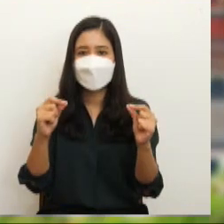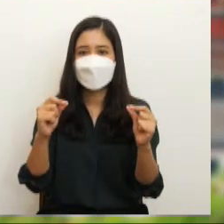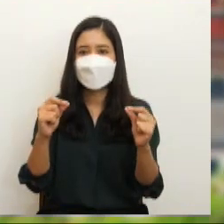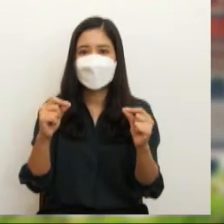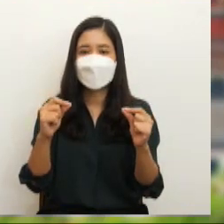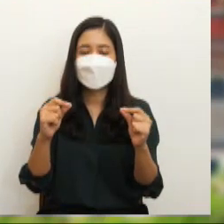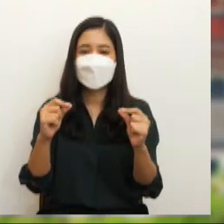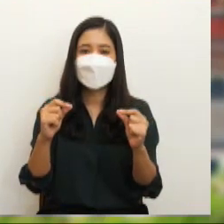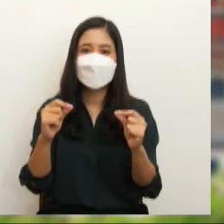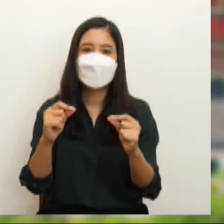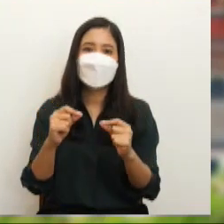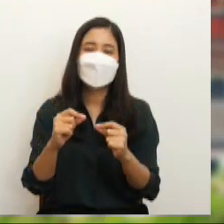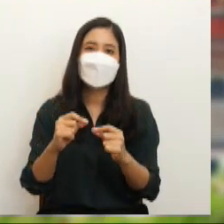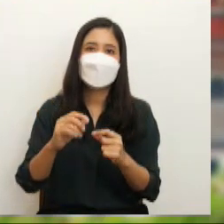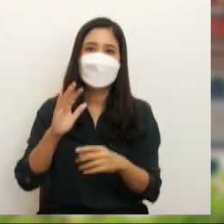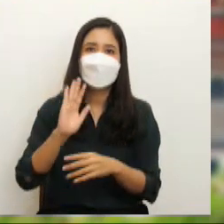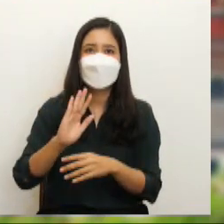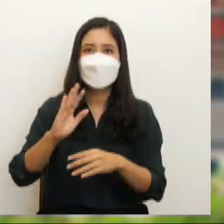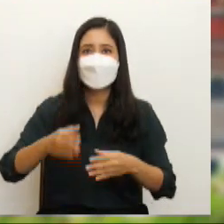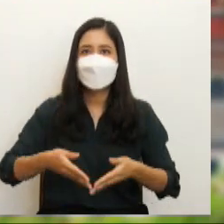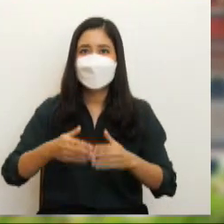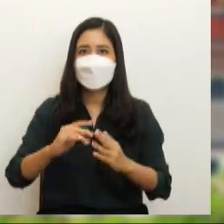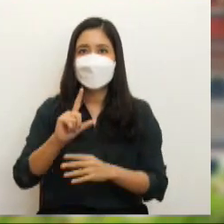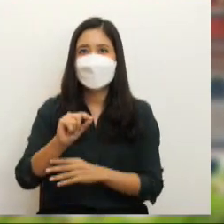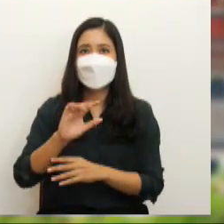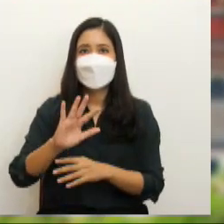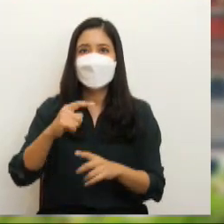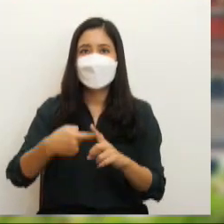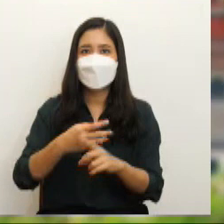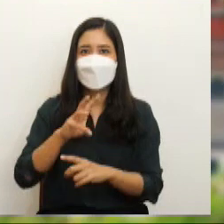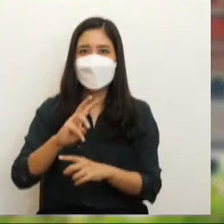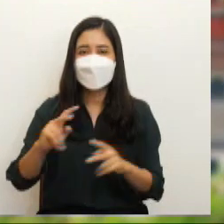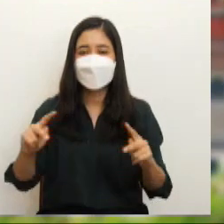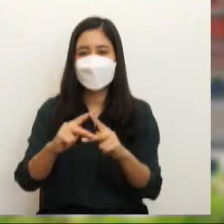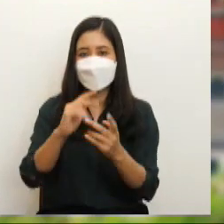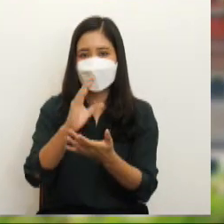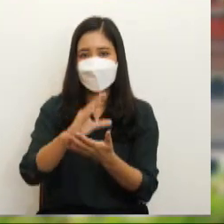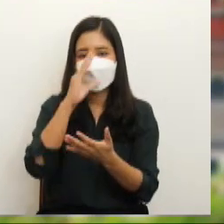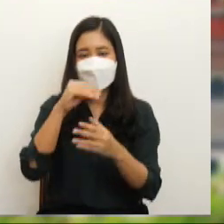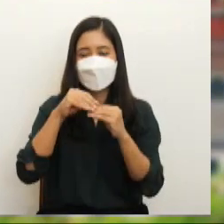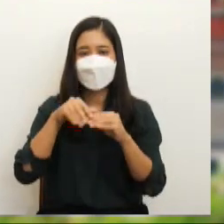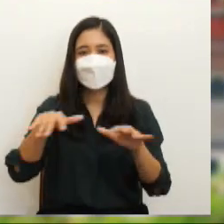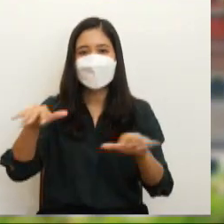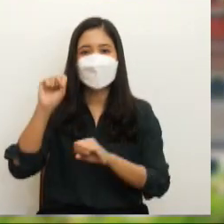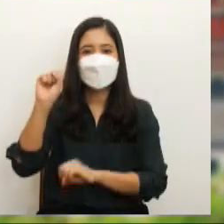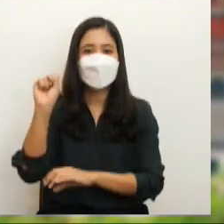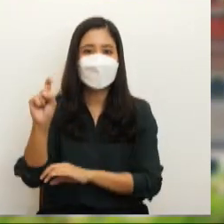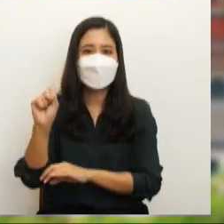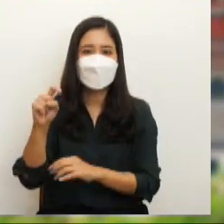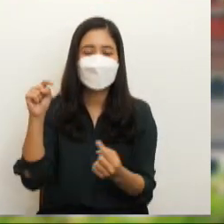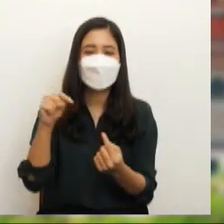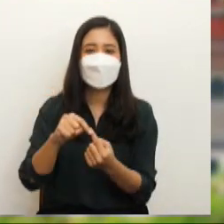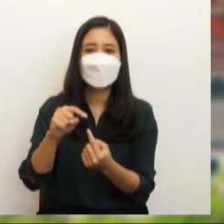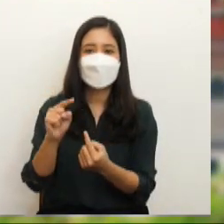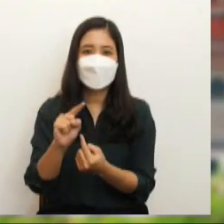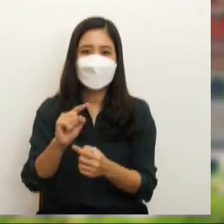ข้อกำหนดฉบับที่25ซึ่งออกตามพระราชกำหนดการบริหารราชการสถานการณ์ฉุกเฉินนะครับพูดง่ายคือประกาศของศูนย์บ